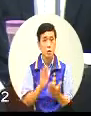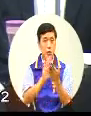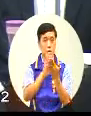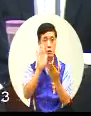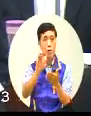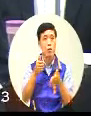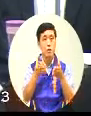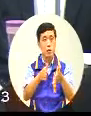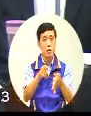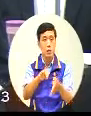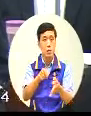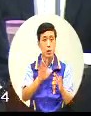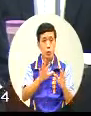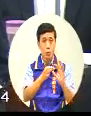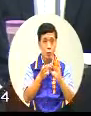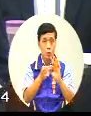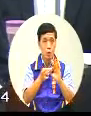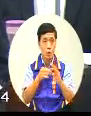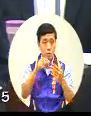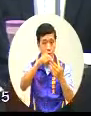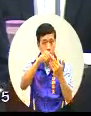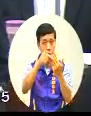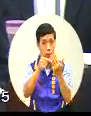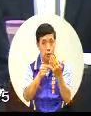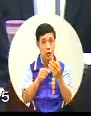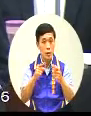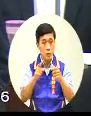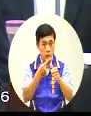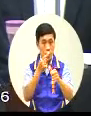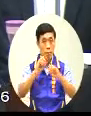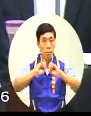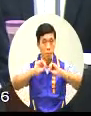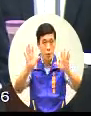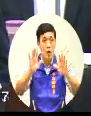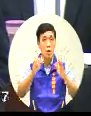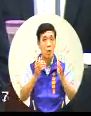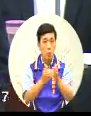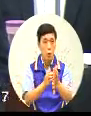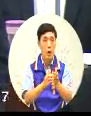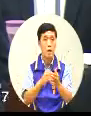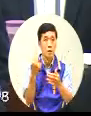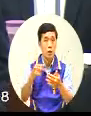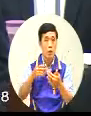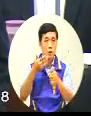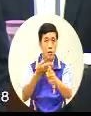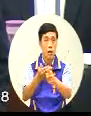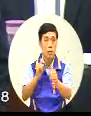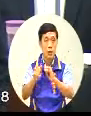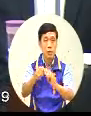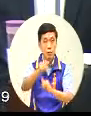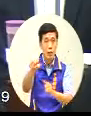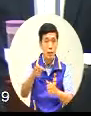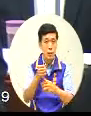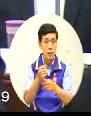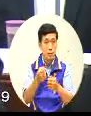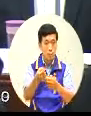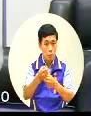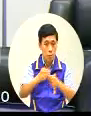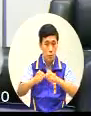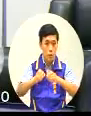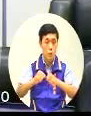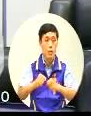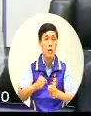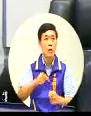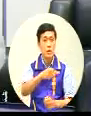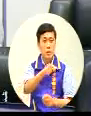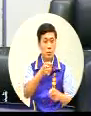这个相关的一个要件把它啊先公布以后再让大家来啊，这个争取这个名额。 对了，我觉得要人性，因为他们真